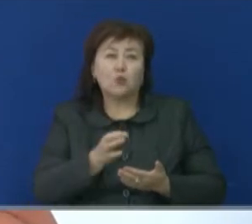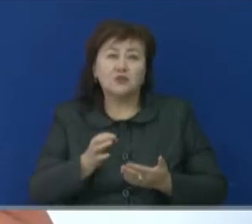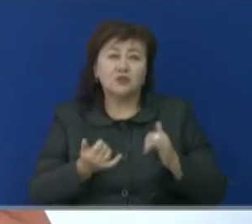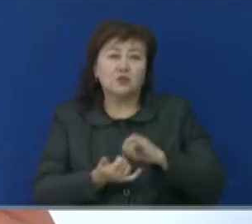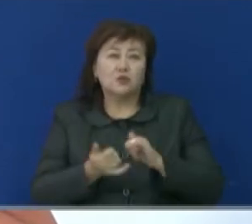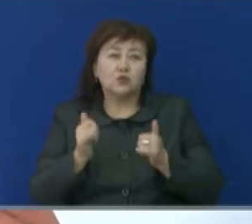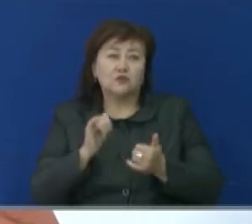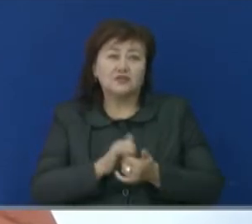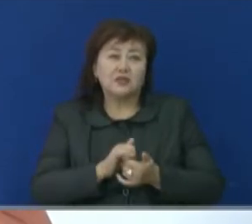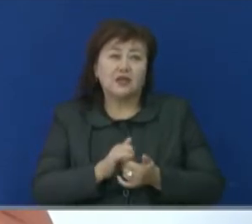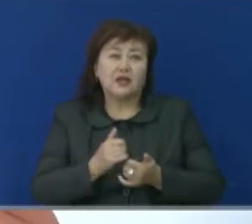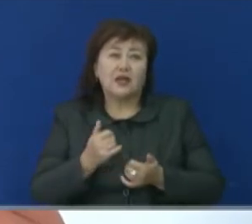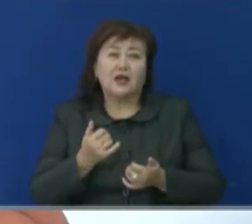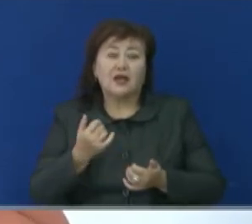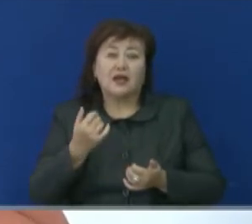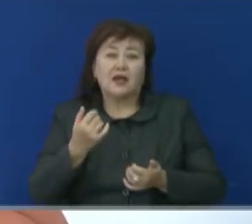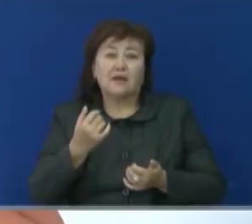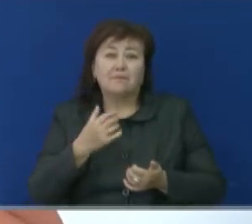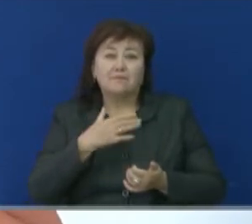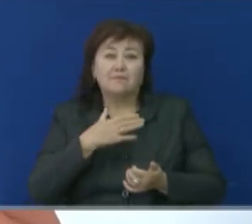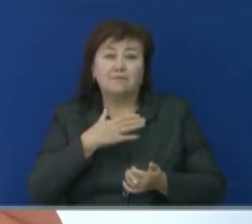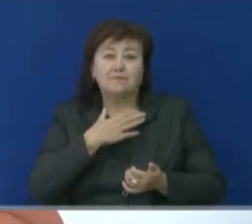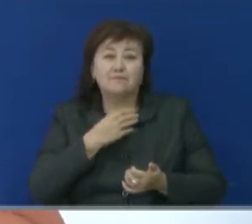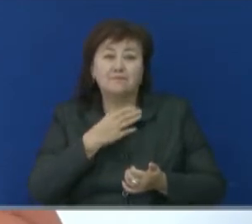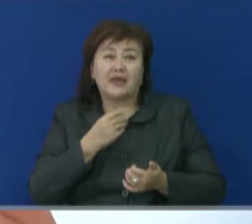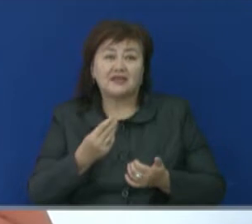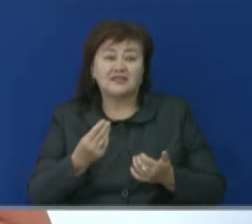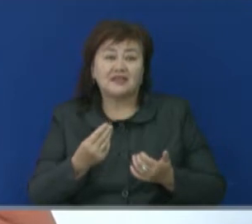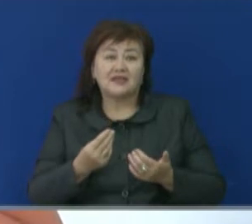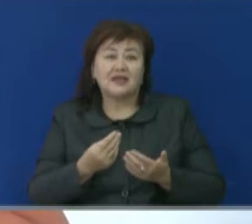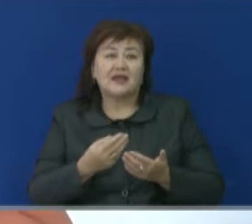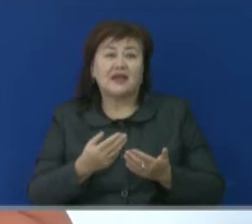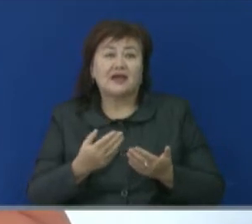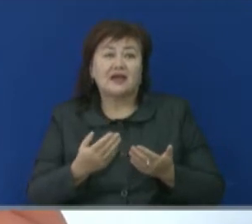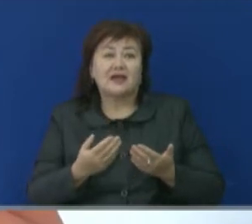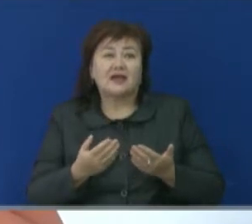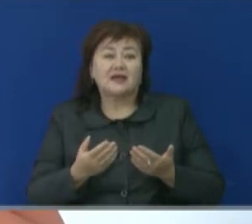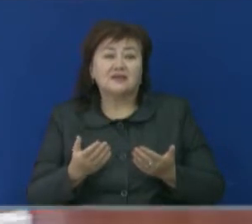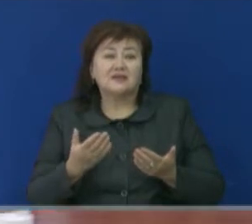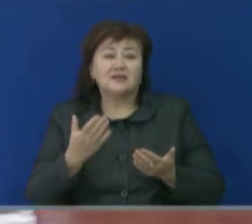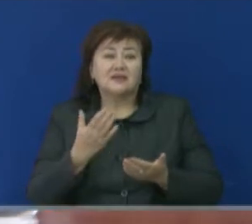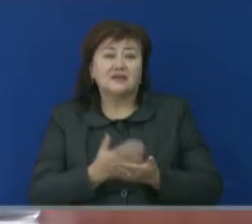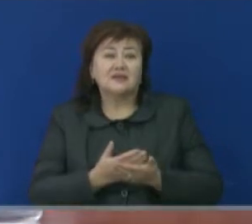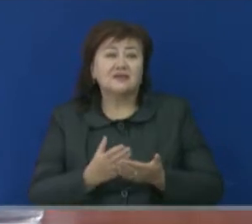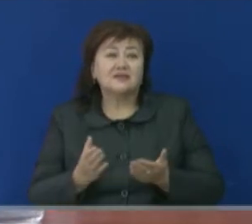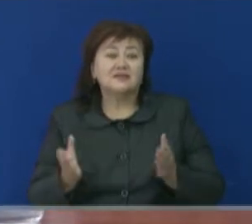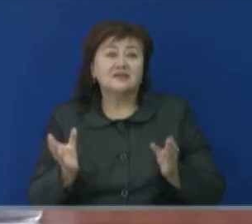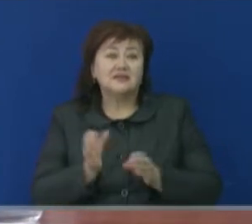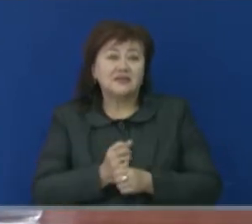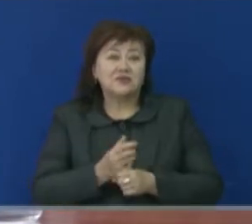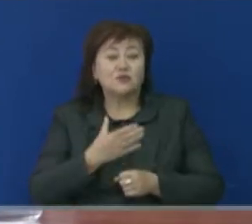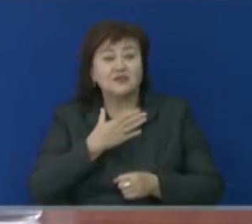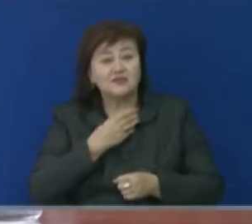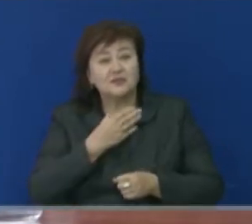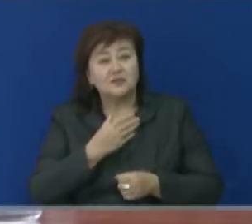қаласында ет көтерме бағамен 2 килограмм, ал бізде 8-ден 12 килограммға дейін жеңілдіктер жасалады. Я хочу сказать, что у нас